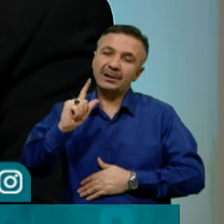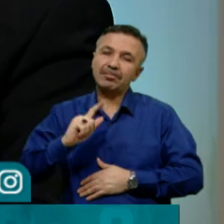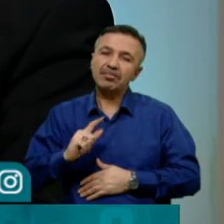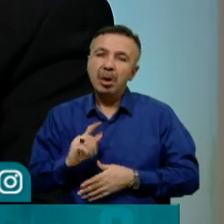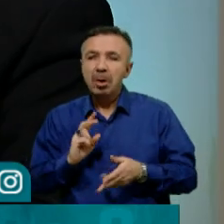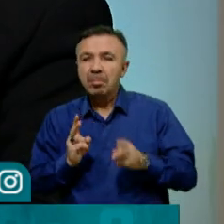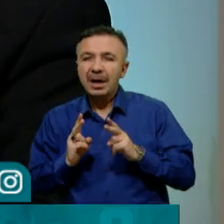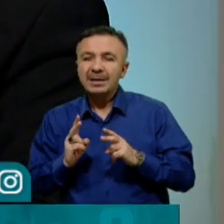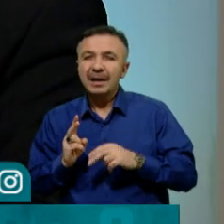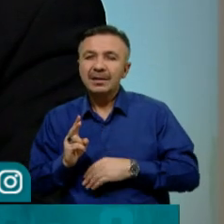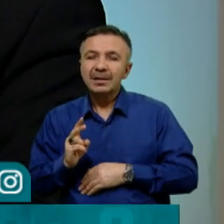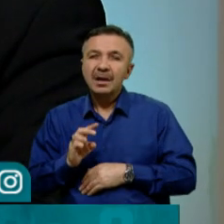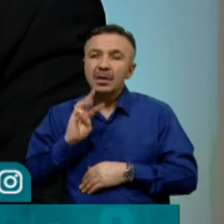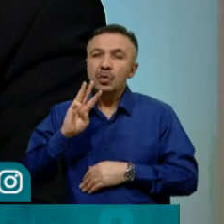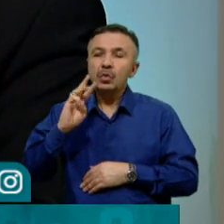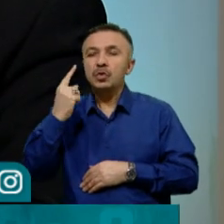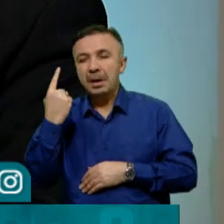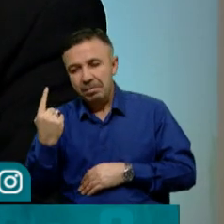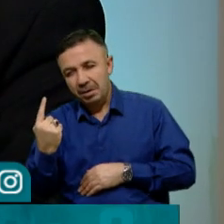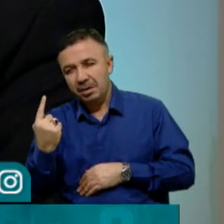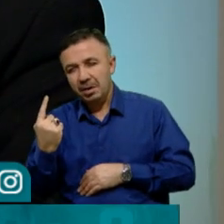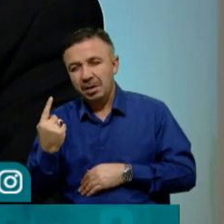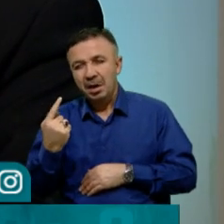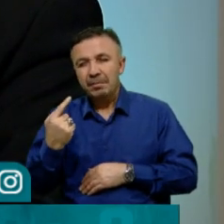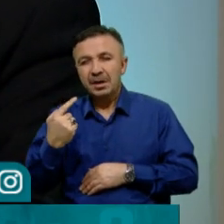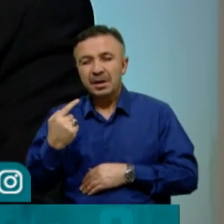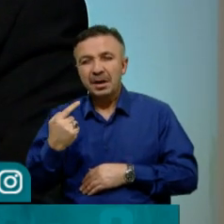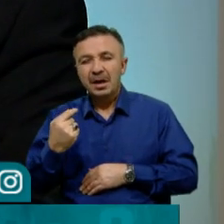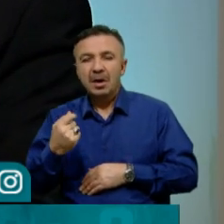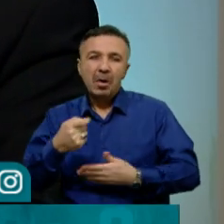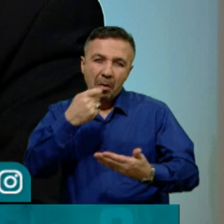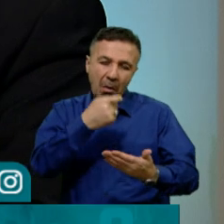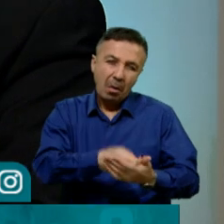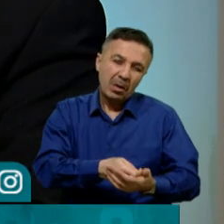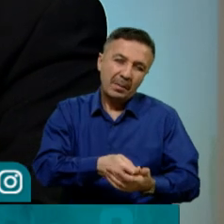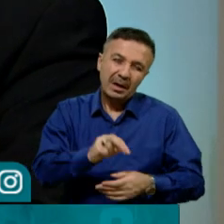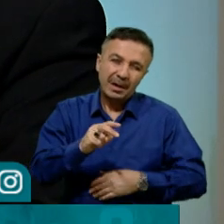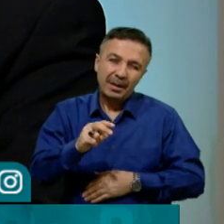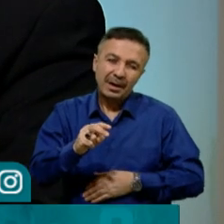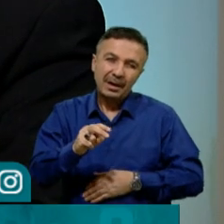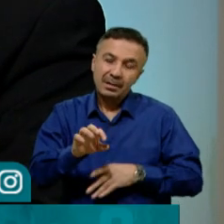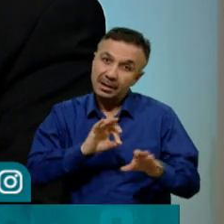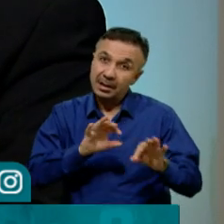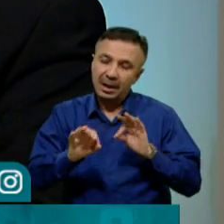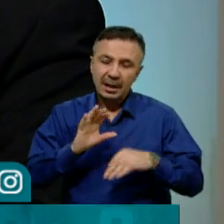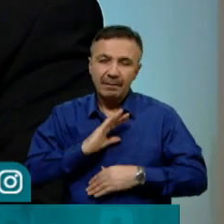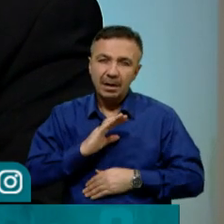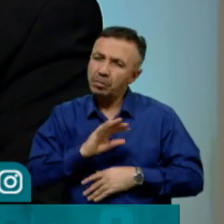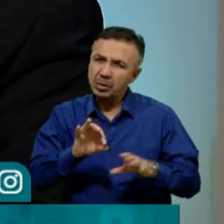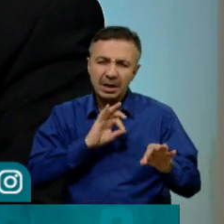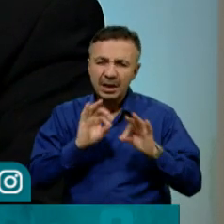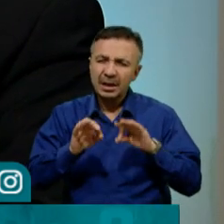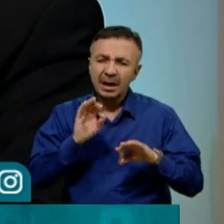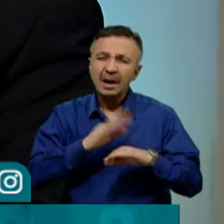asgarisini ödeyebilirsiniz üçte birini ödeyebilirsiniz gibi seçenekler var herhangi bir şekilde böyle bir seçeneğe girmeden